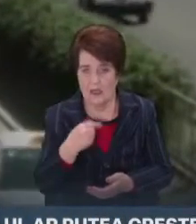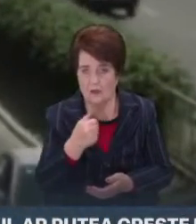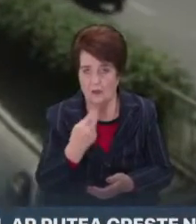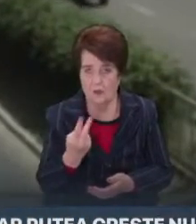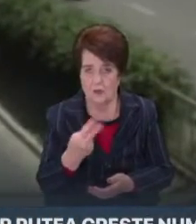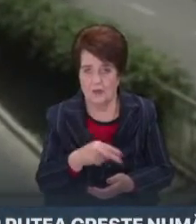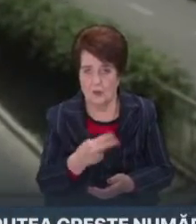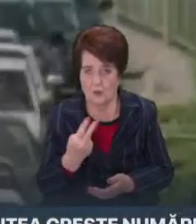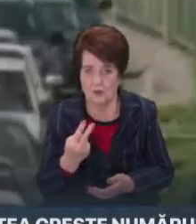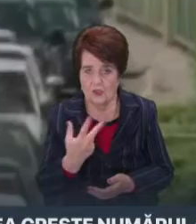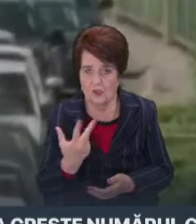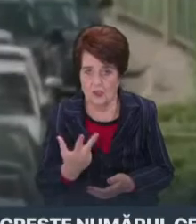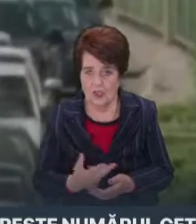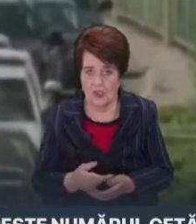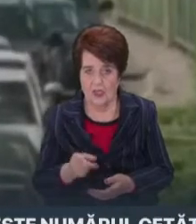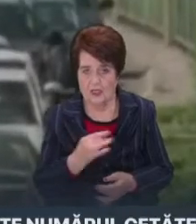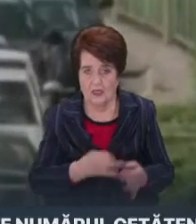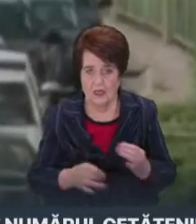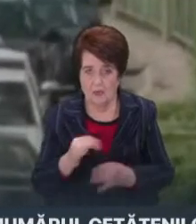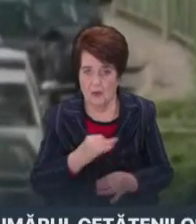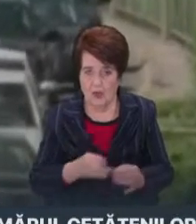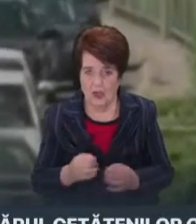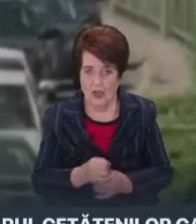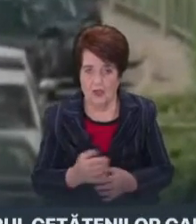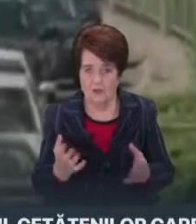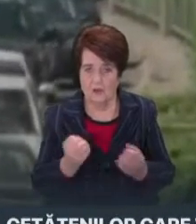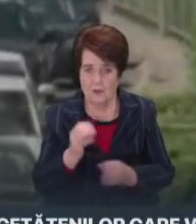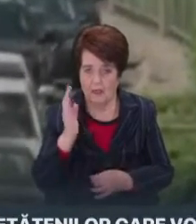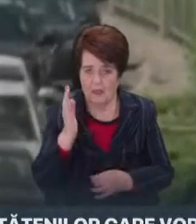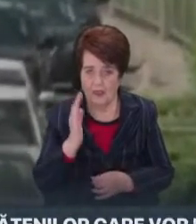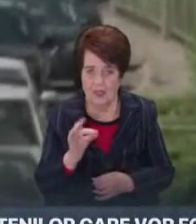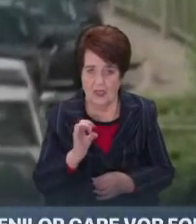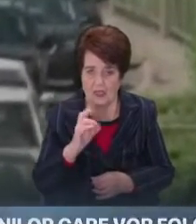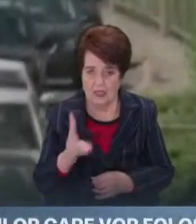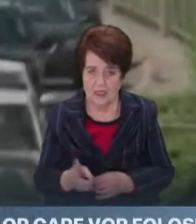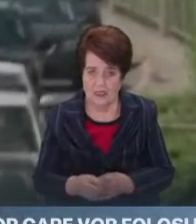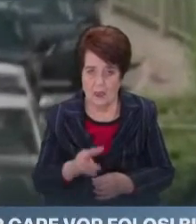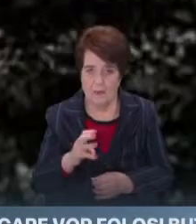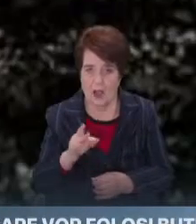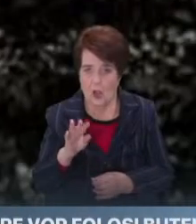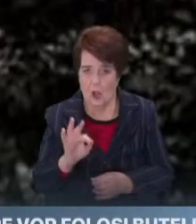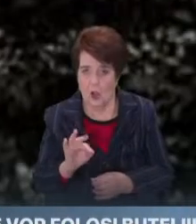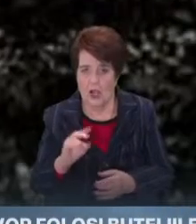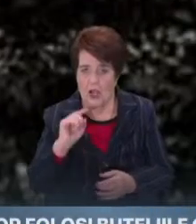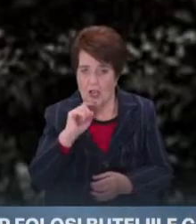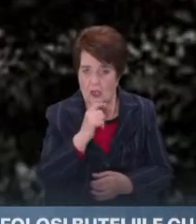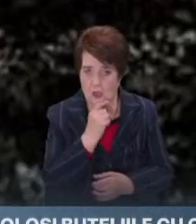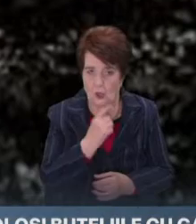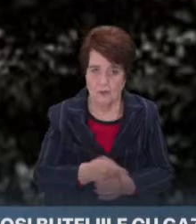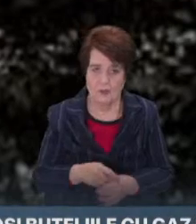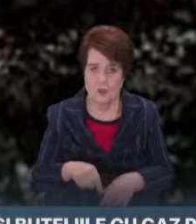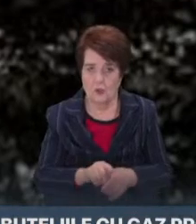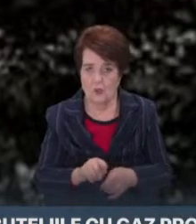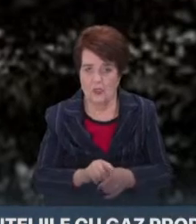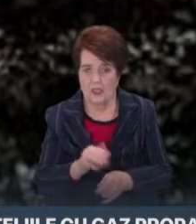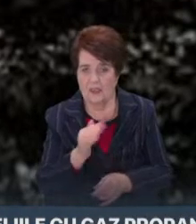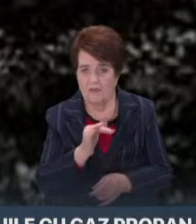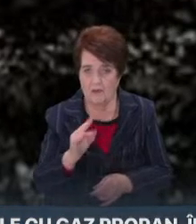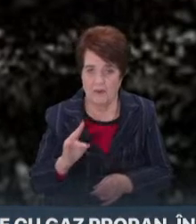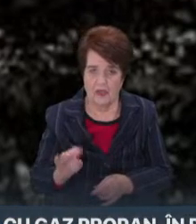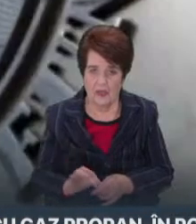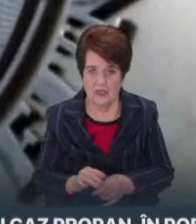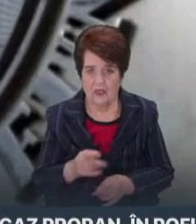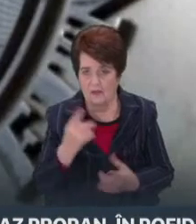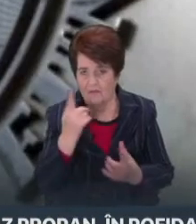de elaborare, și vor evalua perspectivele și riscurile macroeconomice. Totodată, misiunea FMI se va informa